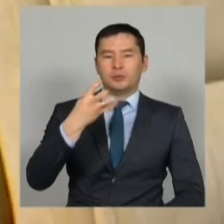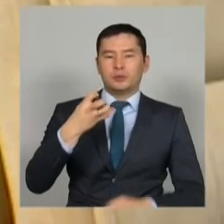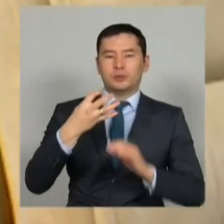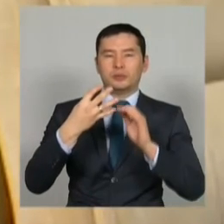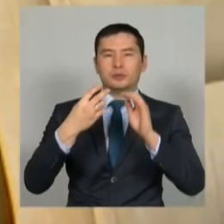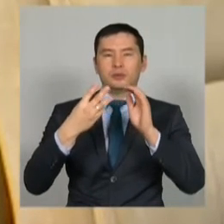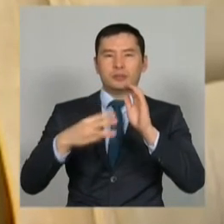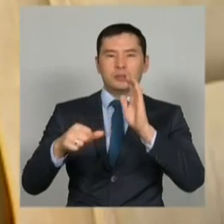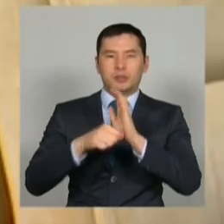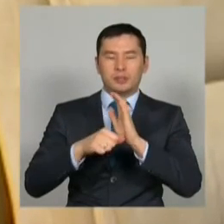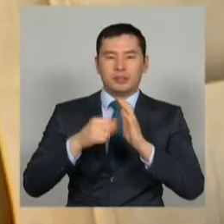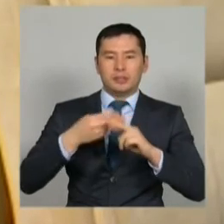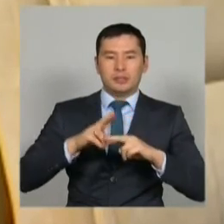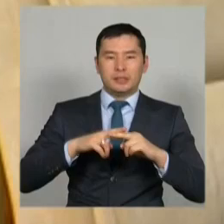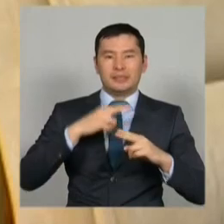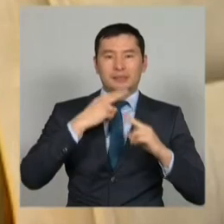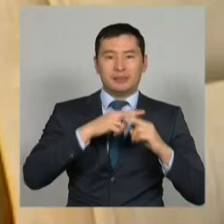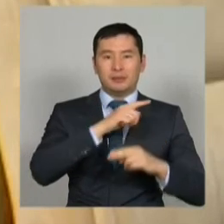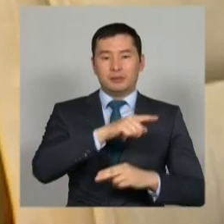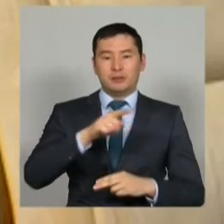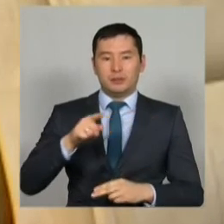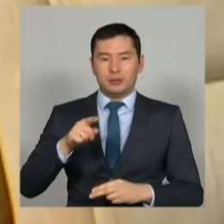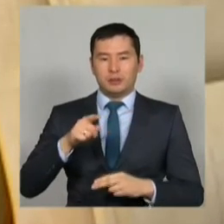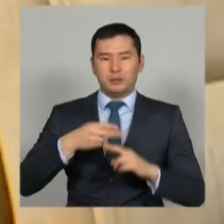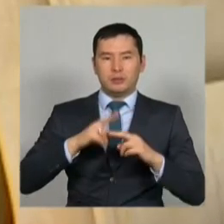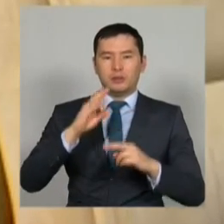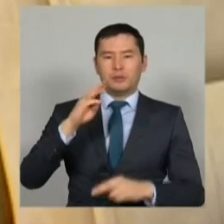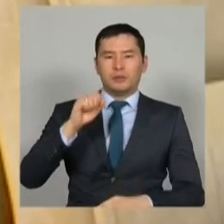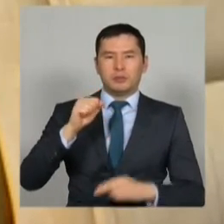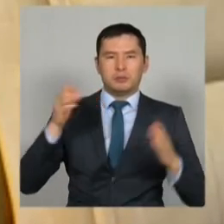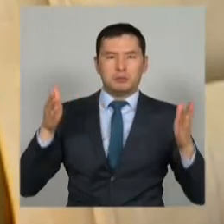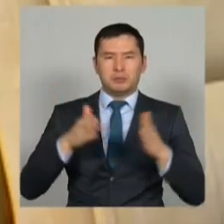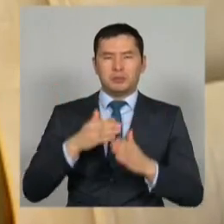Қандастарға арылған квотаның дәл мұншама азайып кетуін ештеңемен түсіндіру мүмкін емес.